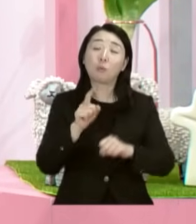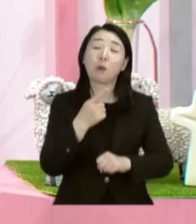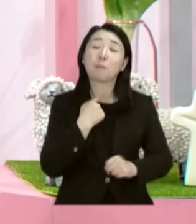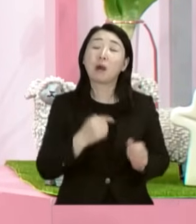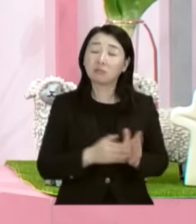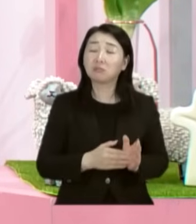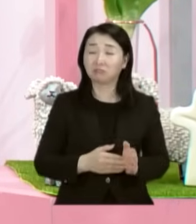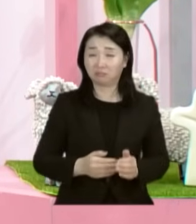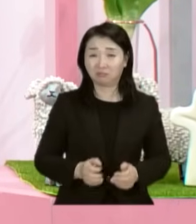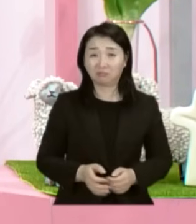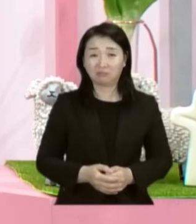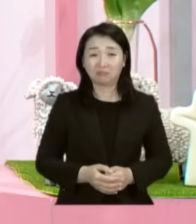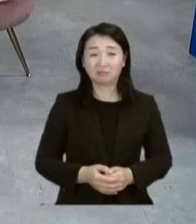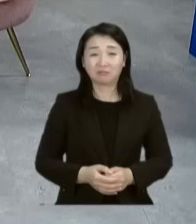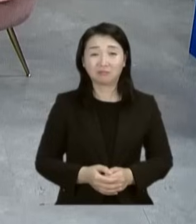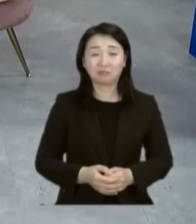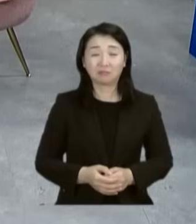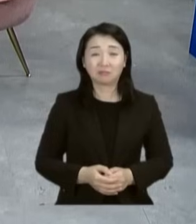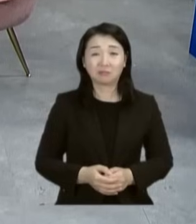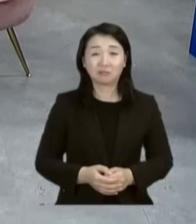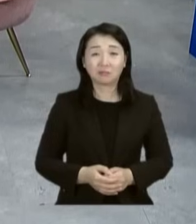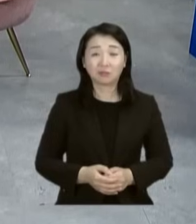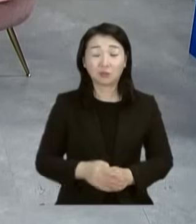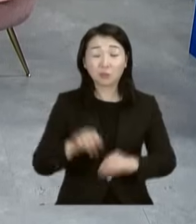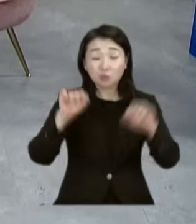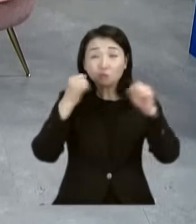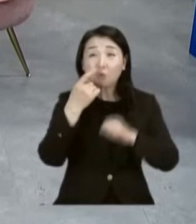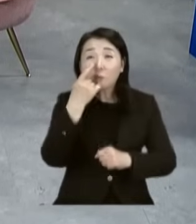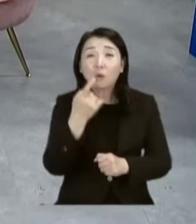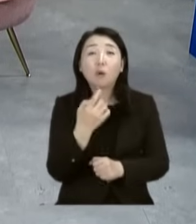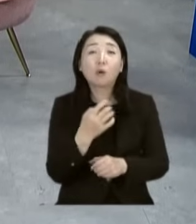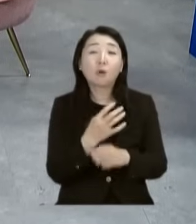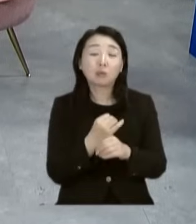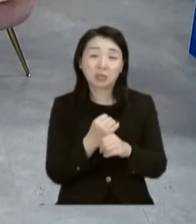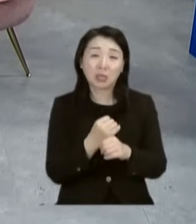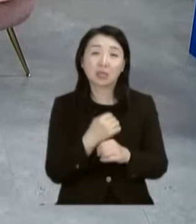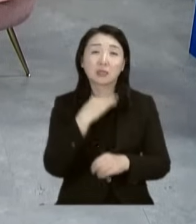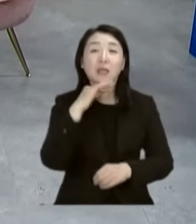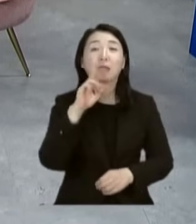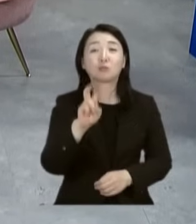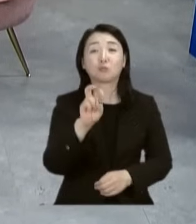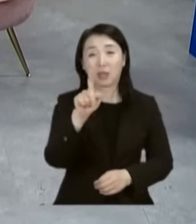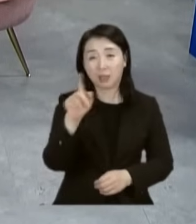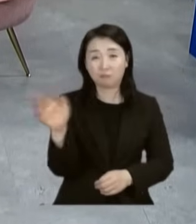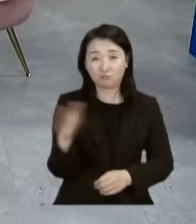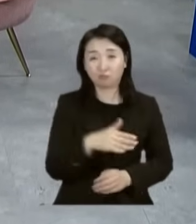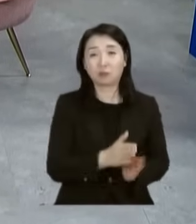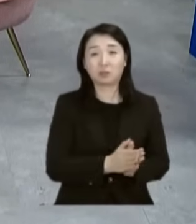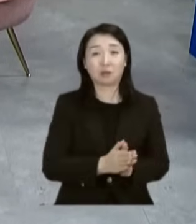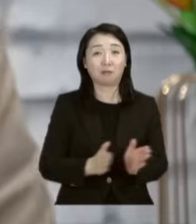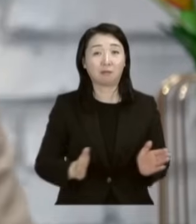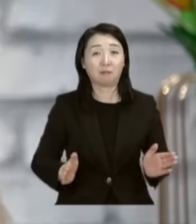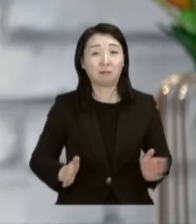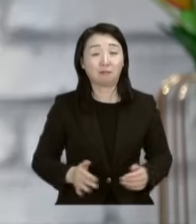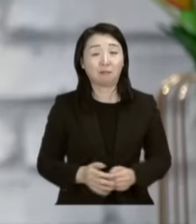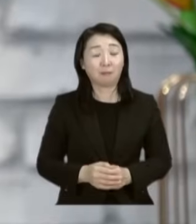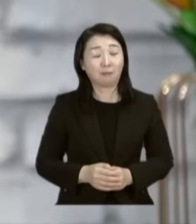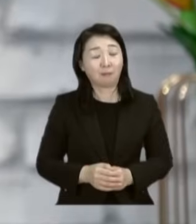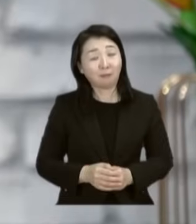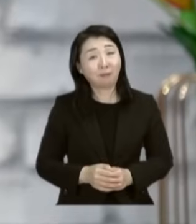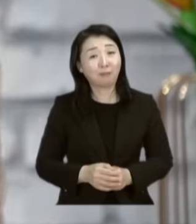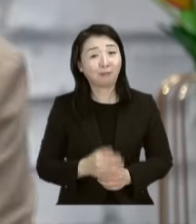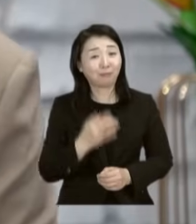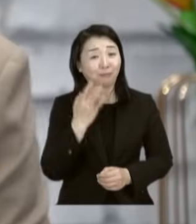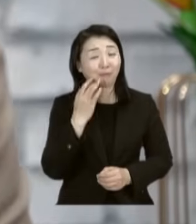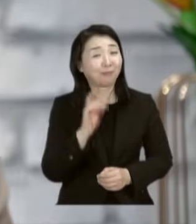예 그 그 정도 그럼 몇 살에 주지 수를 하신 거예요 저는 2살에 시작했어네 아니 근데